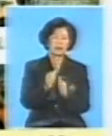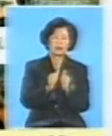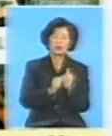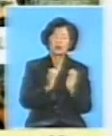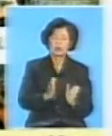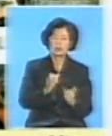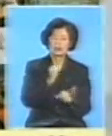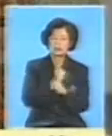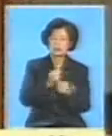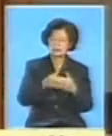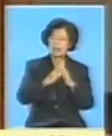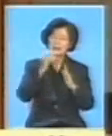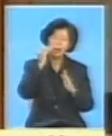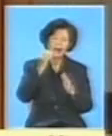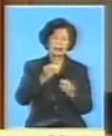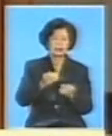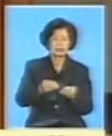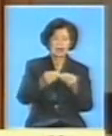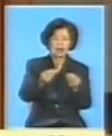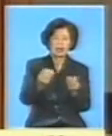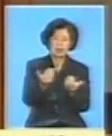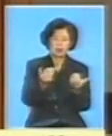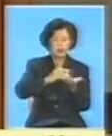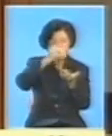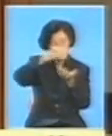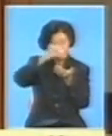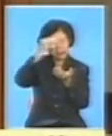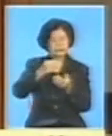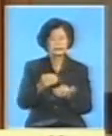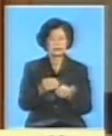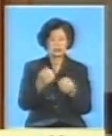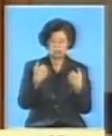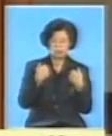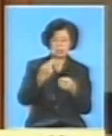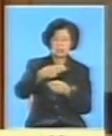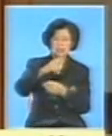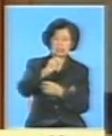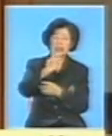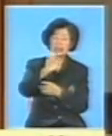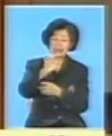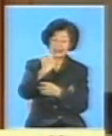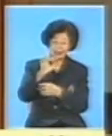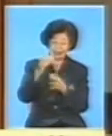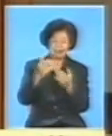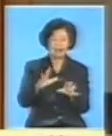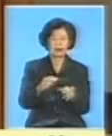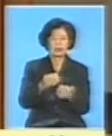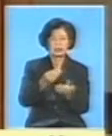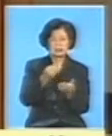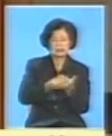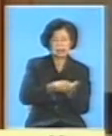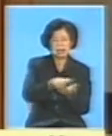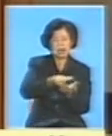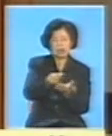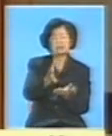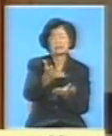านสร้างช่องให้ลูกให้เรียนหนังสือสูงอะไรก็ว่าไปแต่ถ้าสร้างหนี้แล้วไม่มีขี้กลัวมาชำระหนี้นี่มีปัญหามันถึงต้องมีการแก้ไขปัญหา